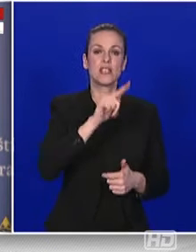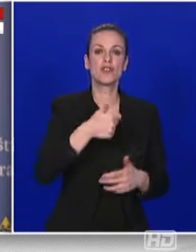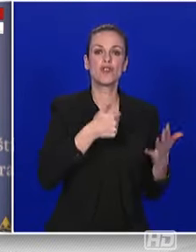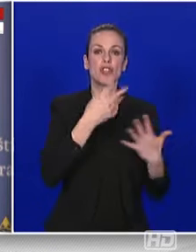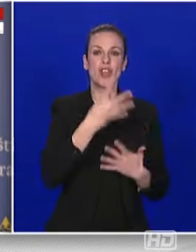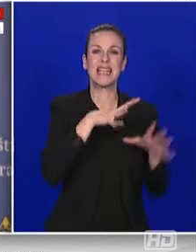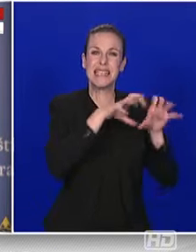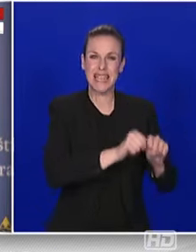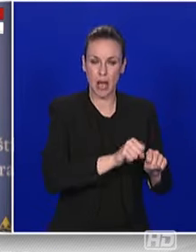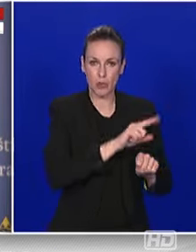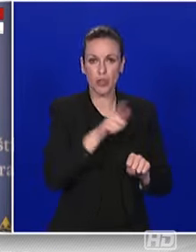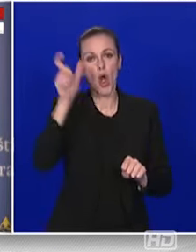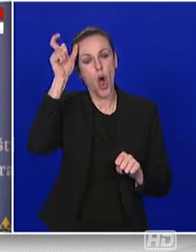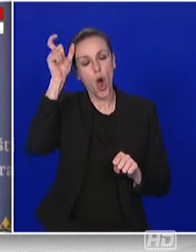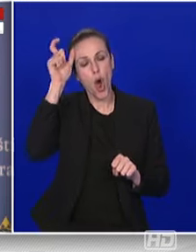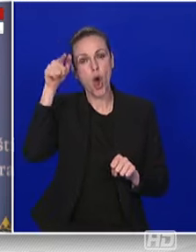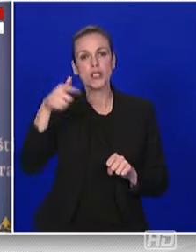23,64%, u Osijeku